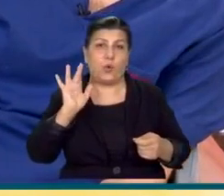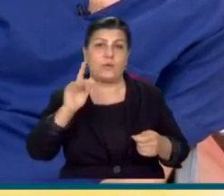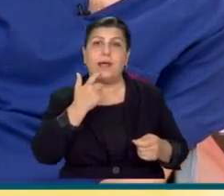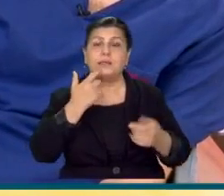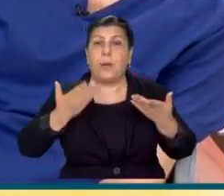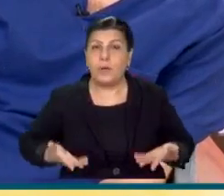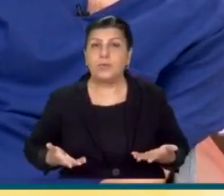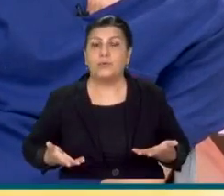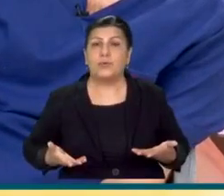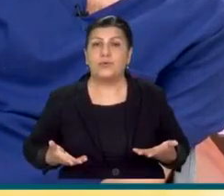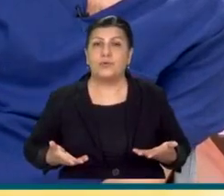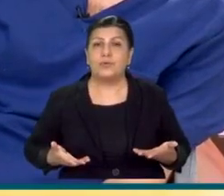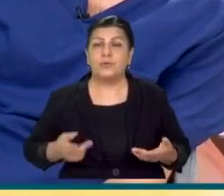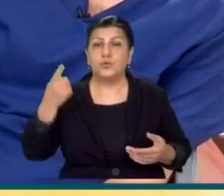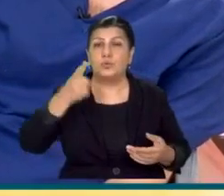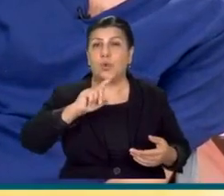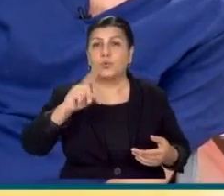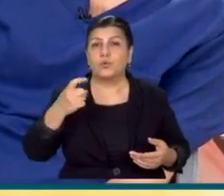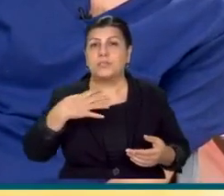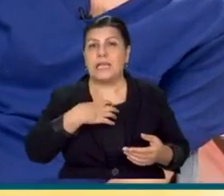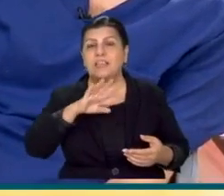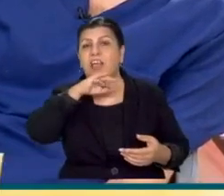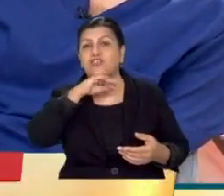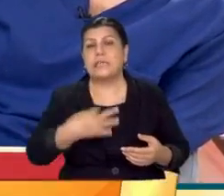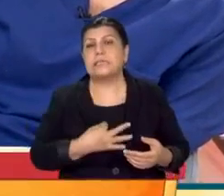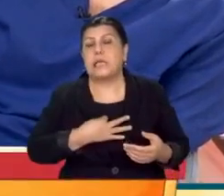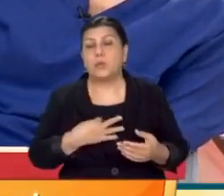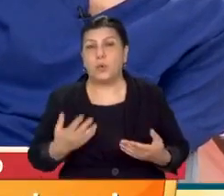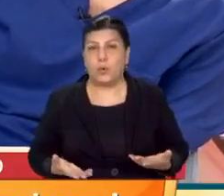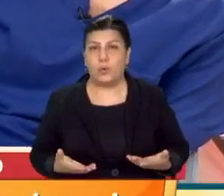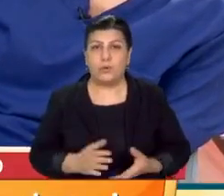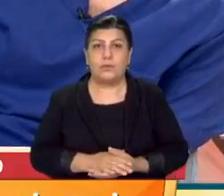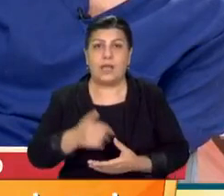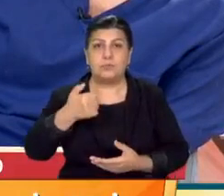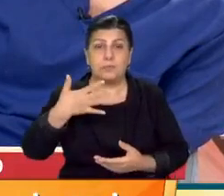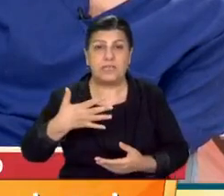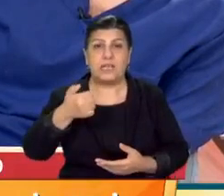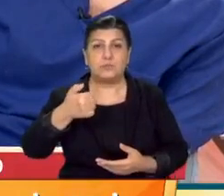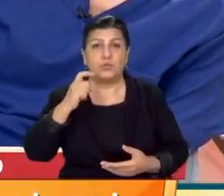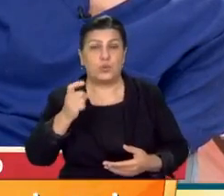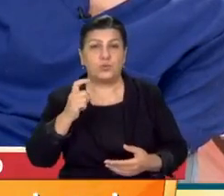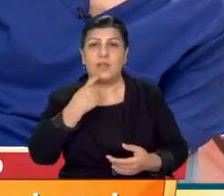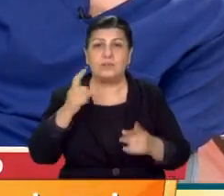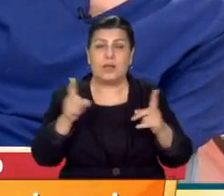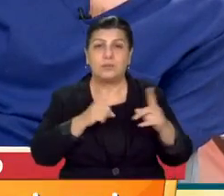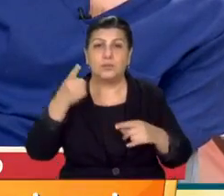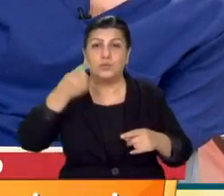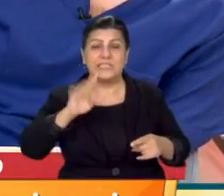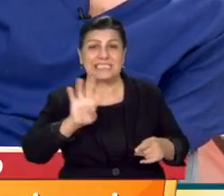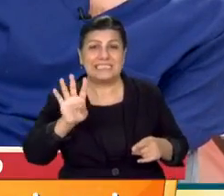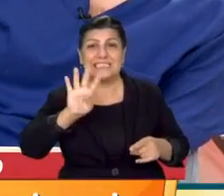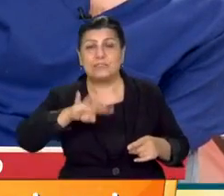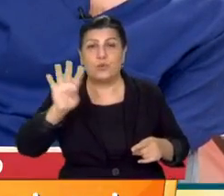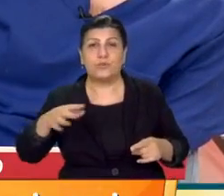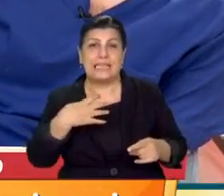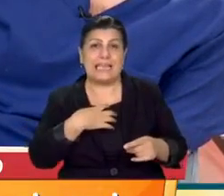yaşlı kabul ediyor bence yüzde 19'u kendini yaşlı hissediyorum 65-69 yaş arasında yüzde